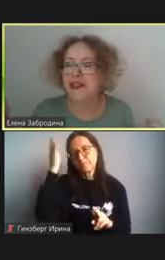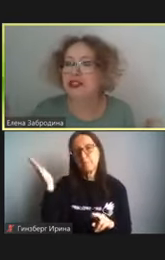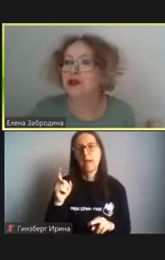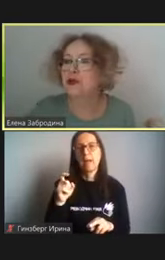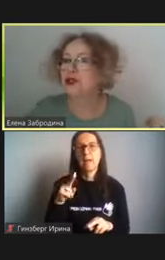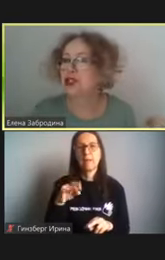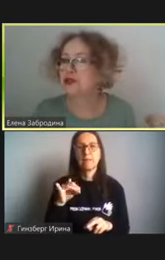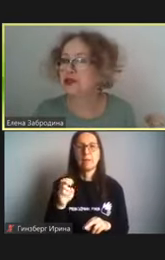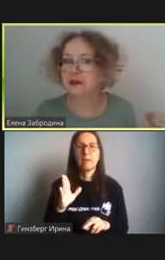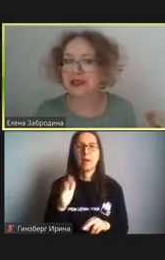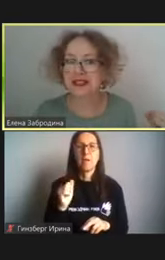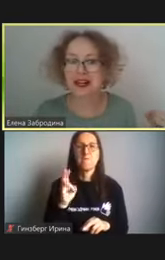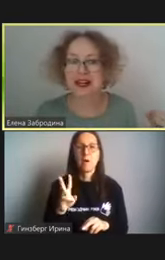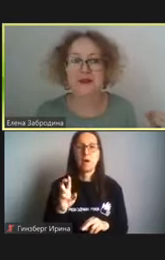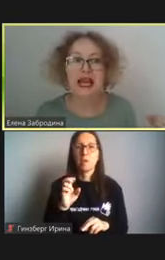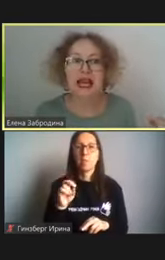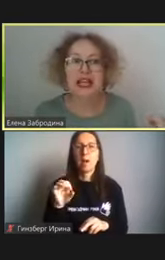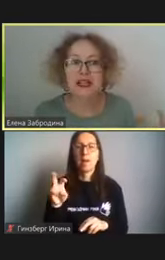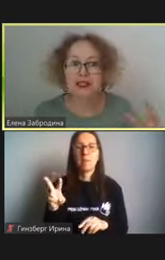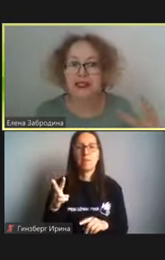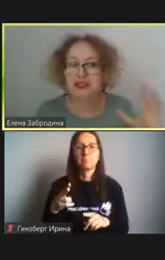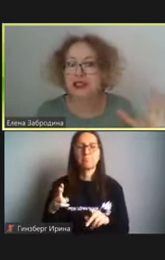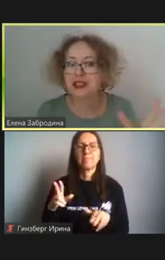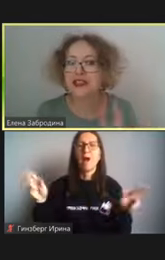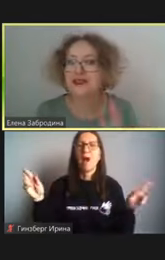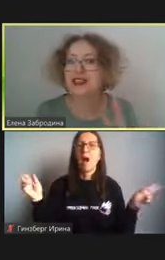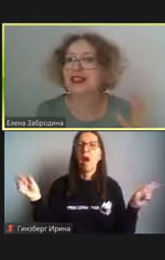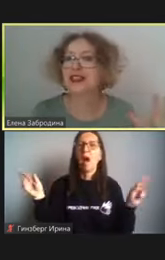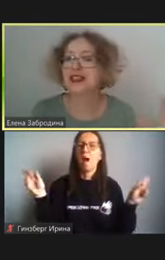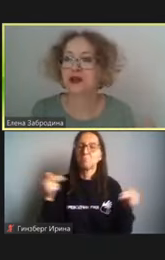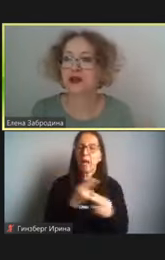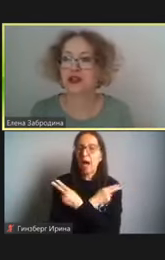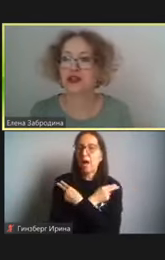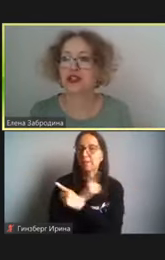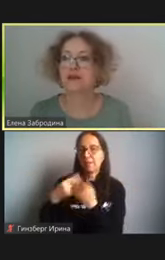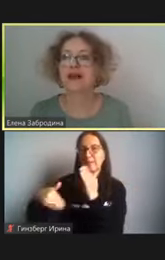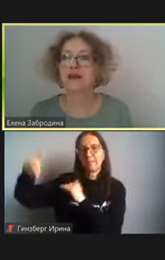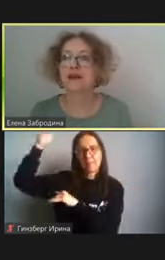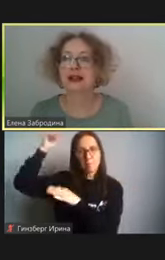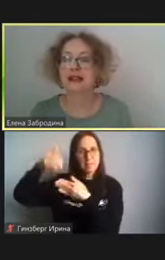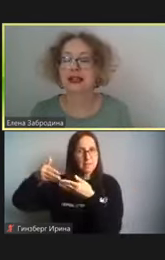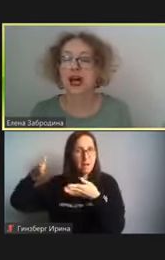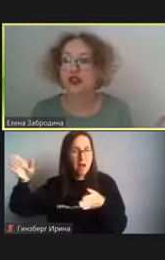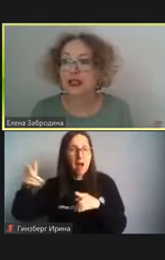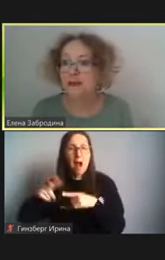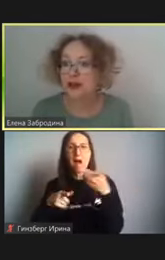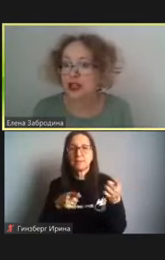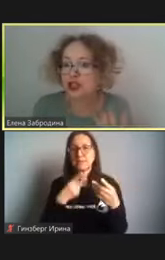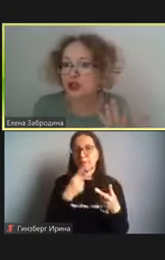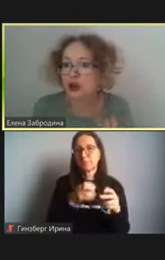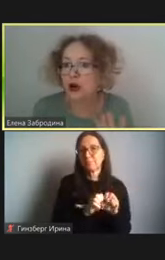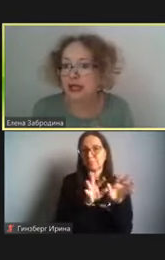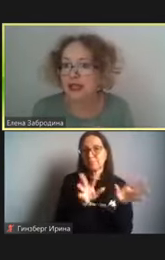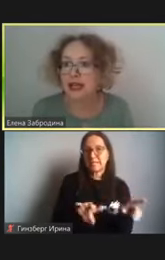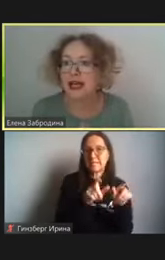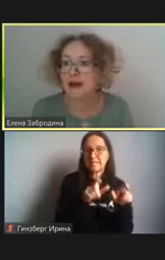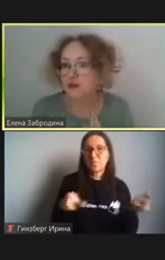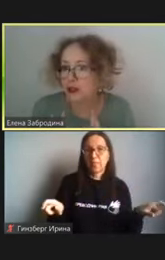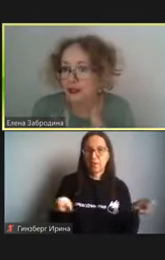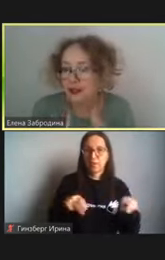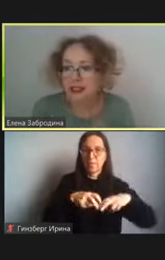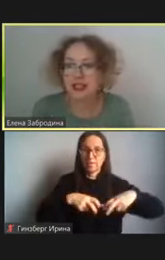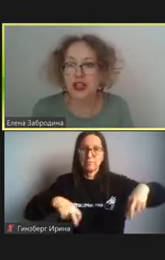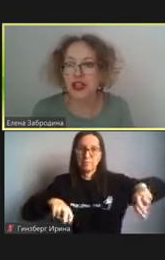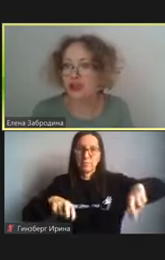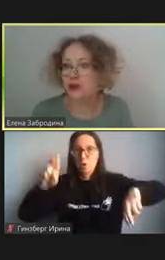вот ангелочки в небесах, или вот здесь вот эти святые, которые окружили Богоматерь, что нам кажется, что они